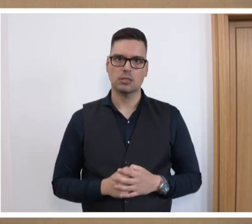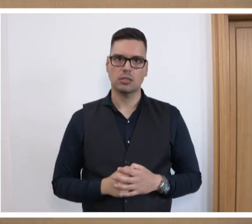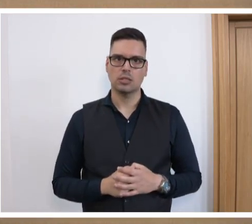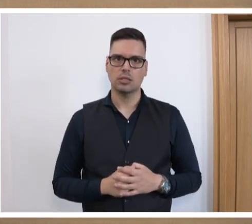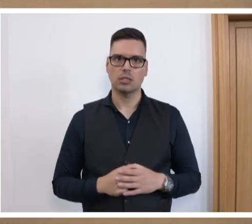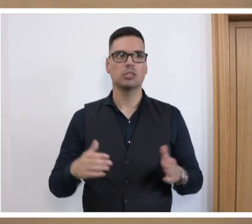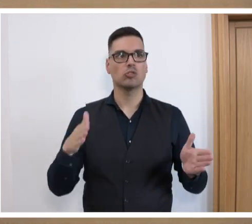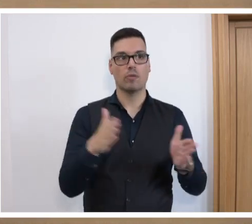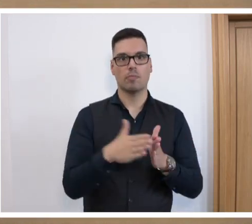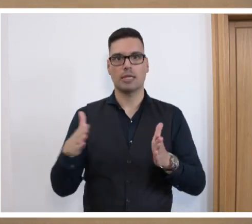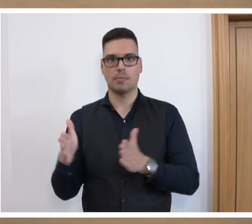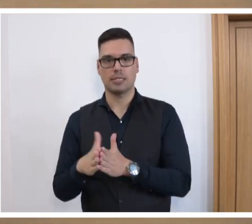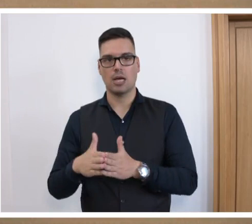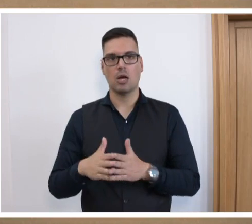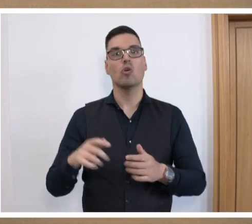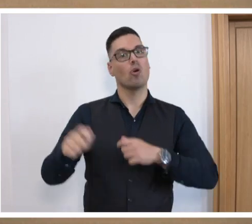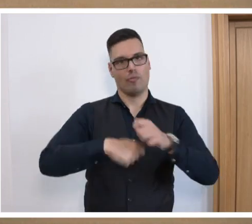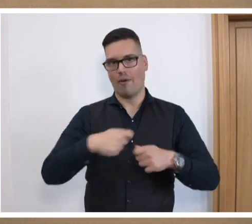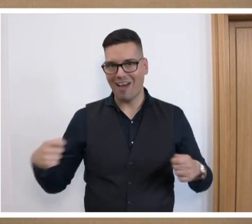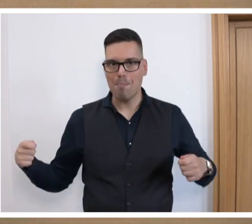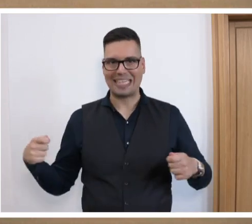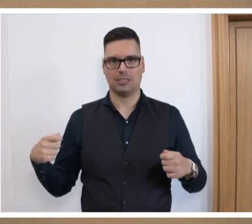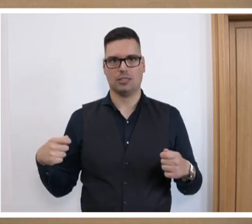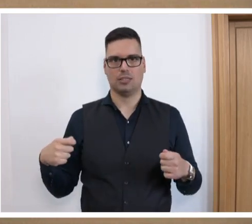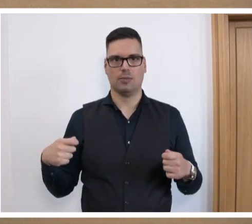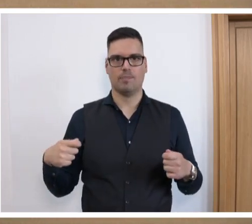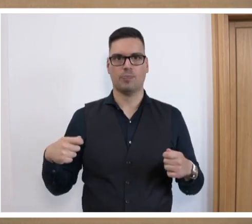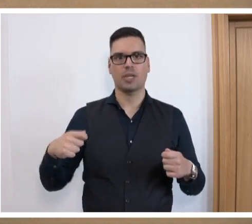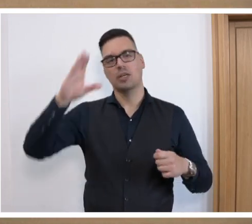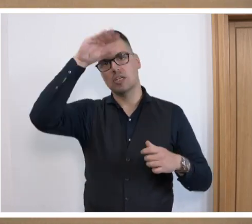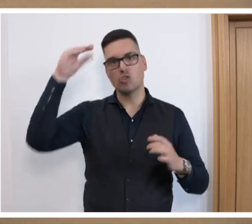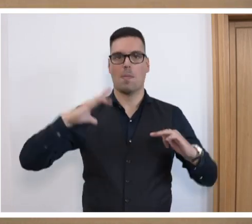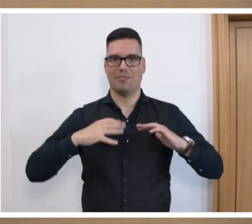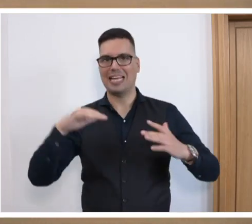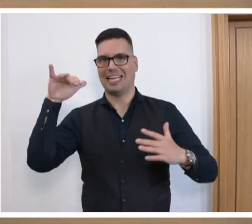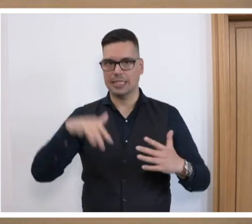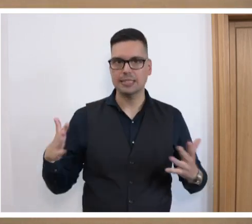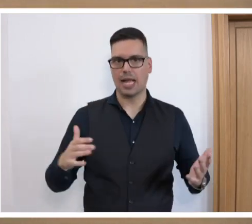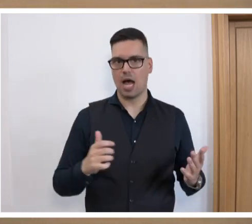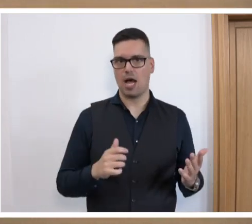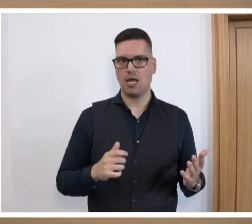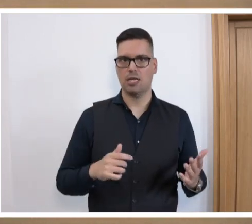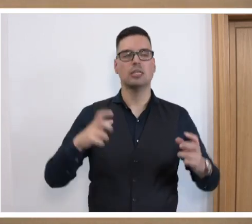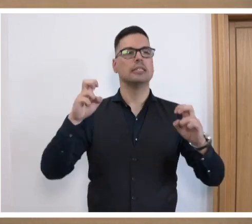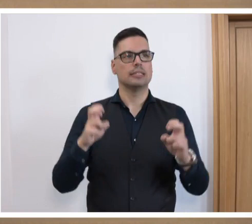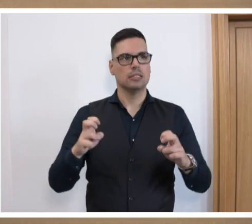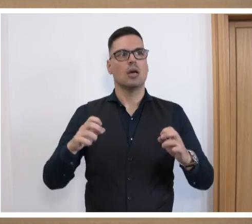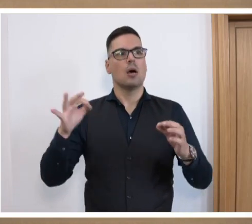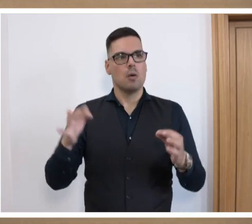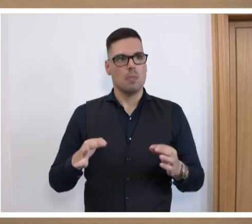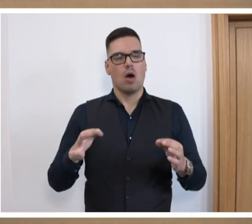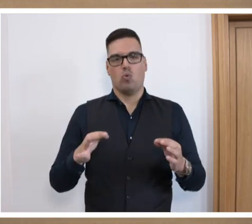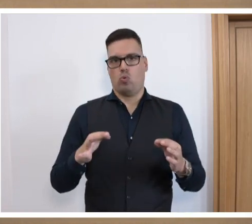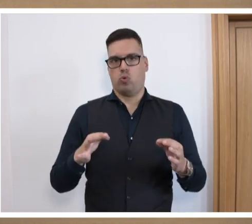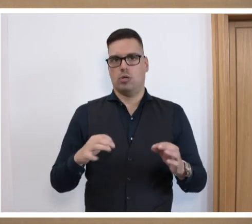für die Parlamentarier, sondern ich spreche auch für die Verbände, die auch in den wohlverdienten Sommerferien sind, die sich zusammensetzen wollen, die Zeit brauchen, hier